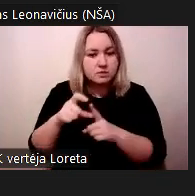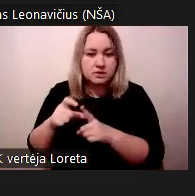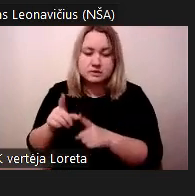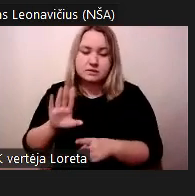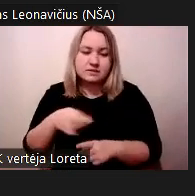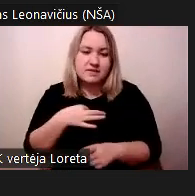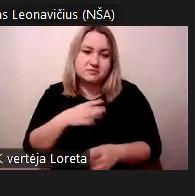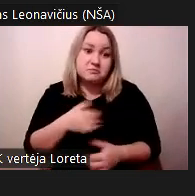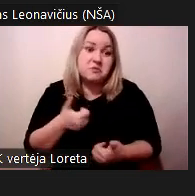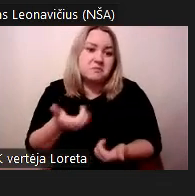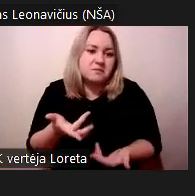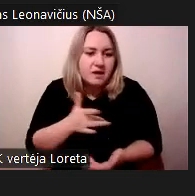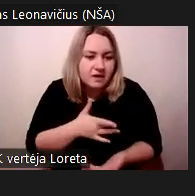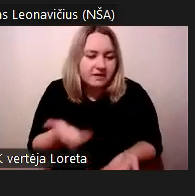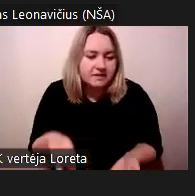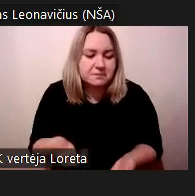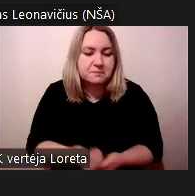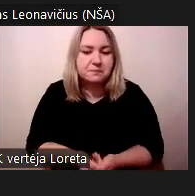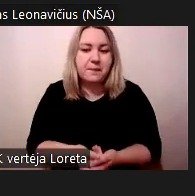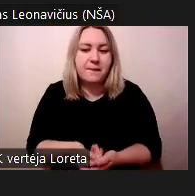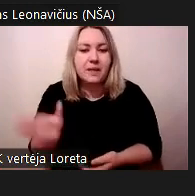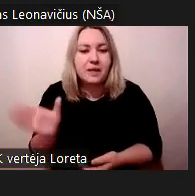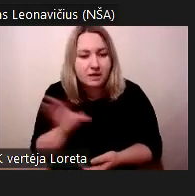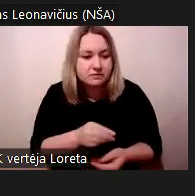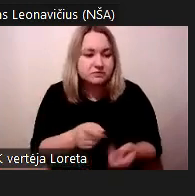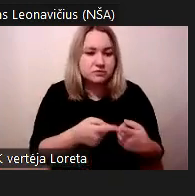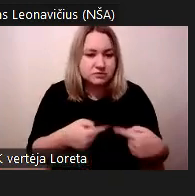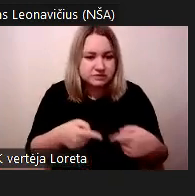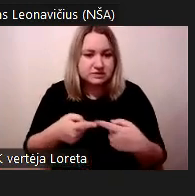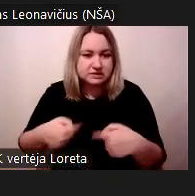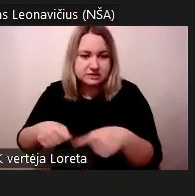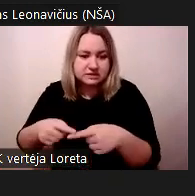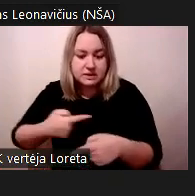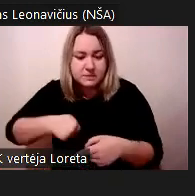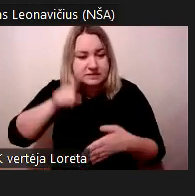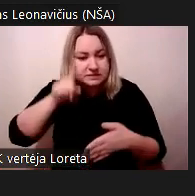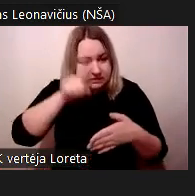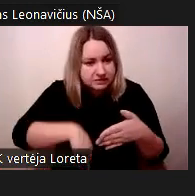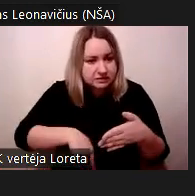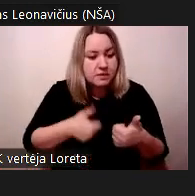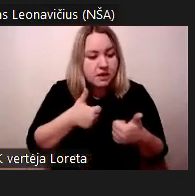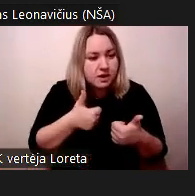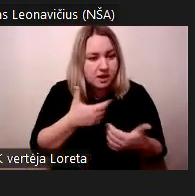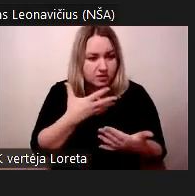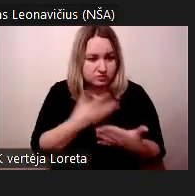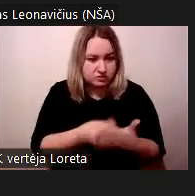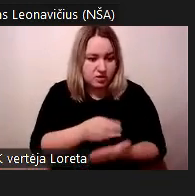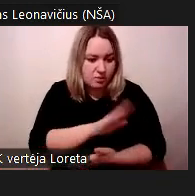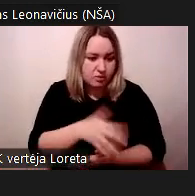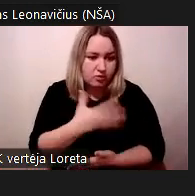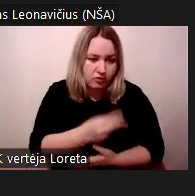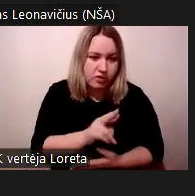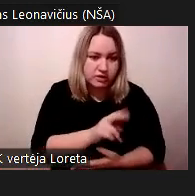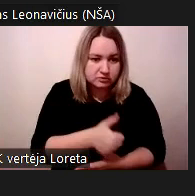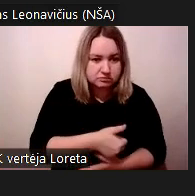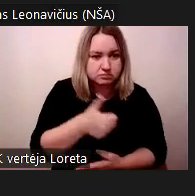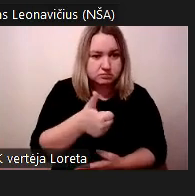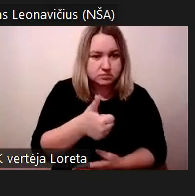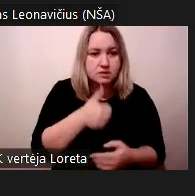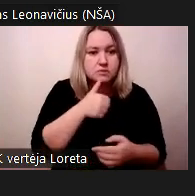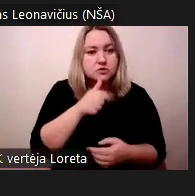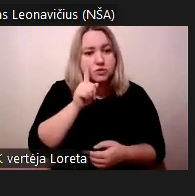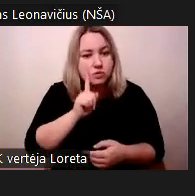kam, bet visose srityse tikimės gerų savo mokinių rezultatų, jeigu praktikuojame